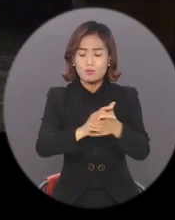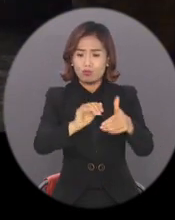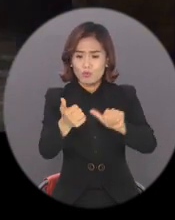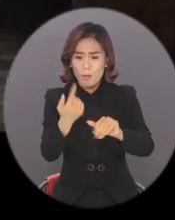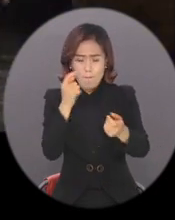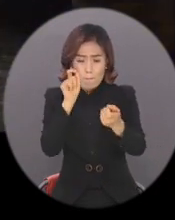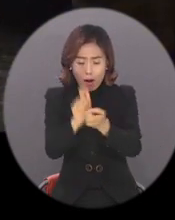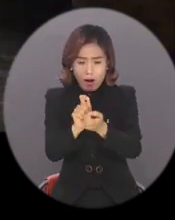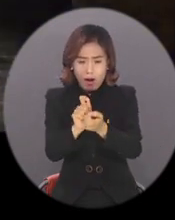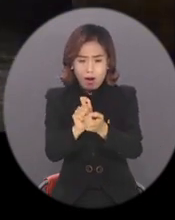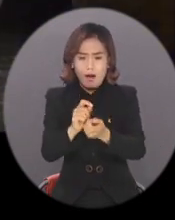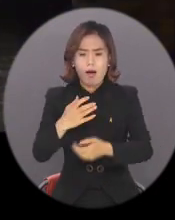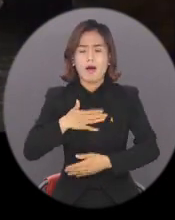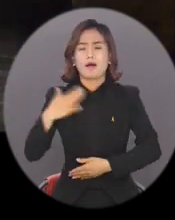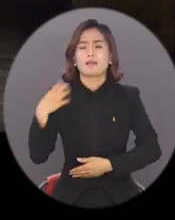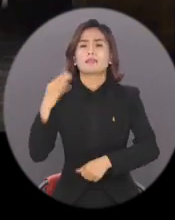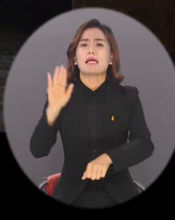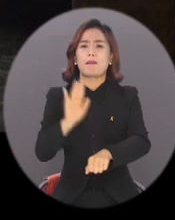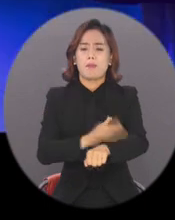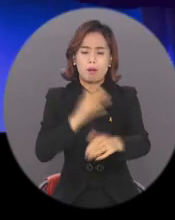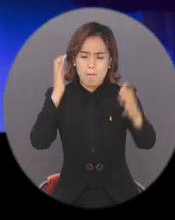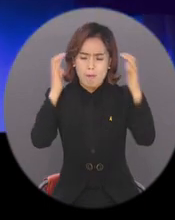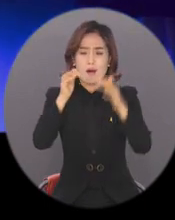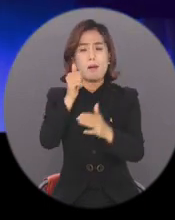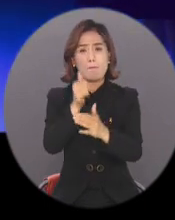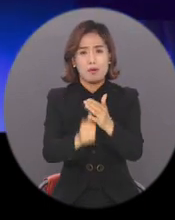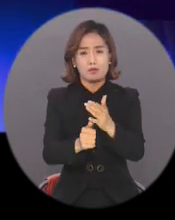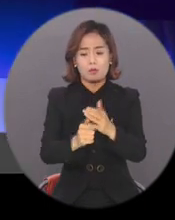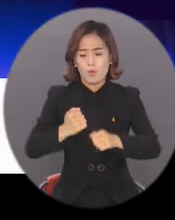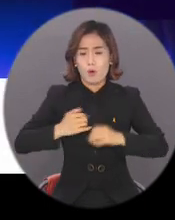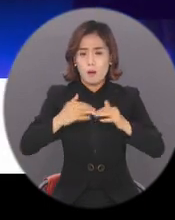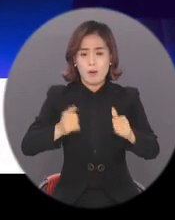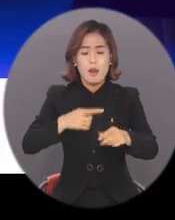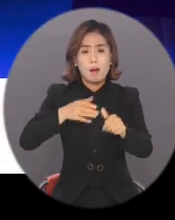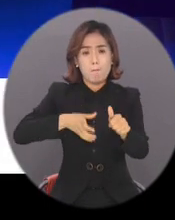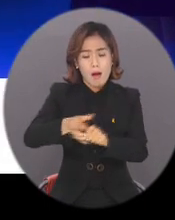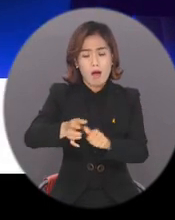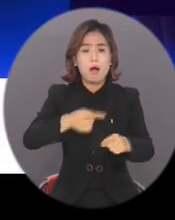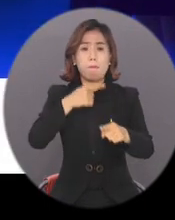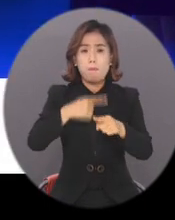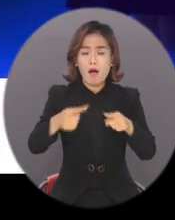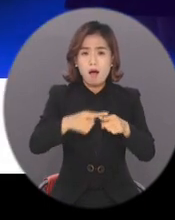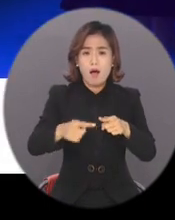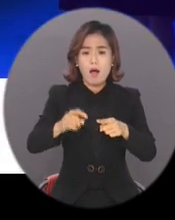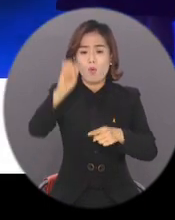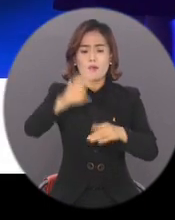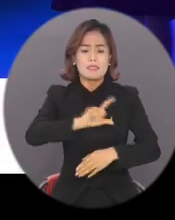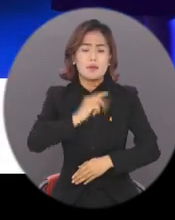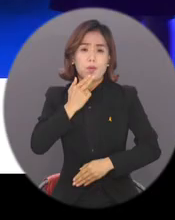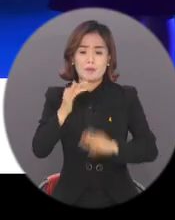보면서 임무가 잘못됐음을 느껴 혼란에 빠지고 계엄군의 무자비한 총칼 앞에 광주의 이름 없는